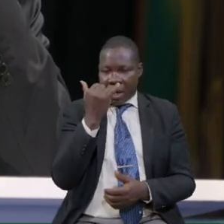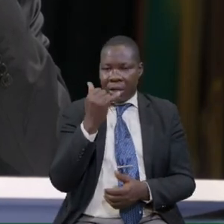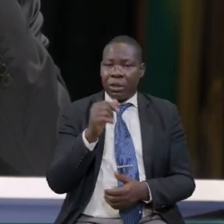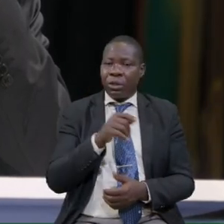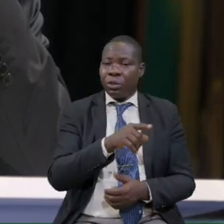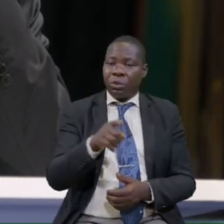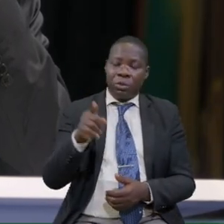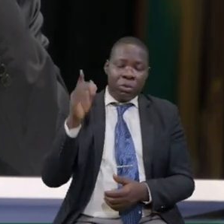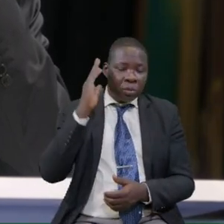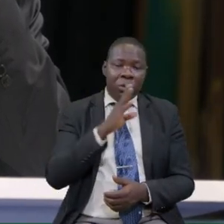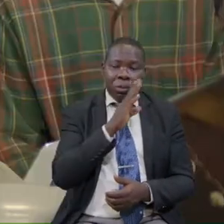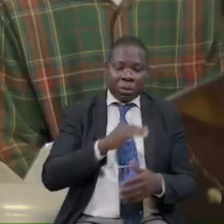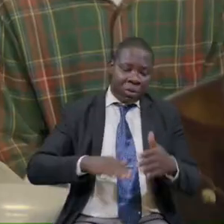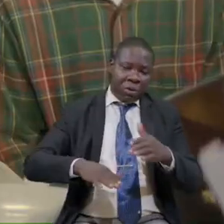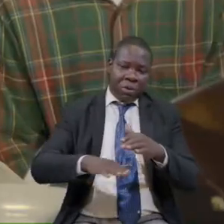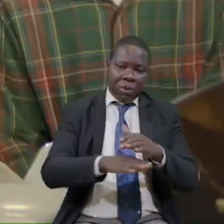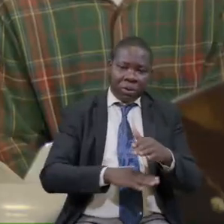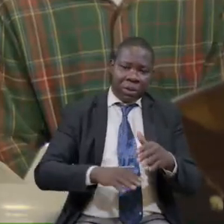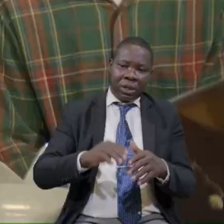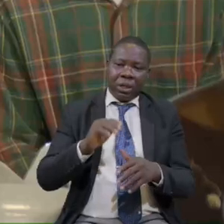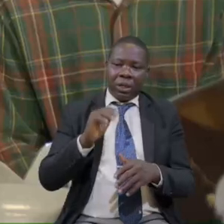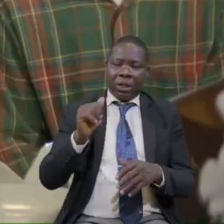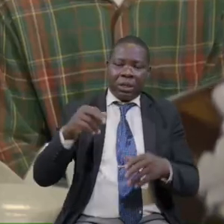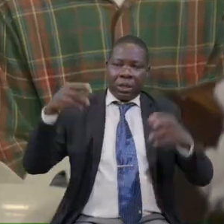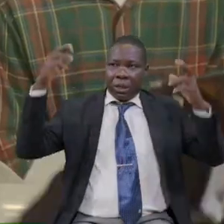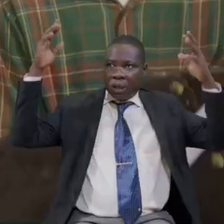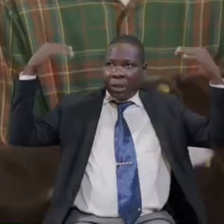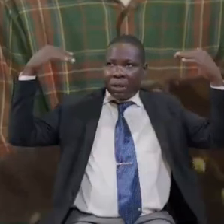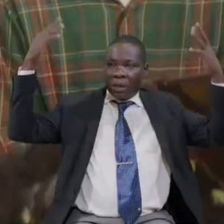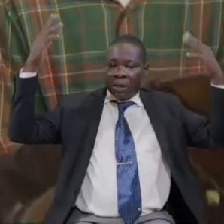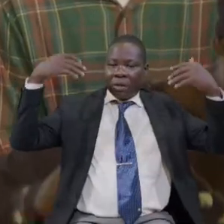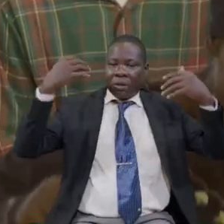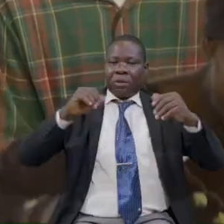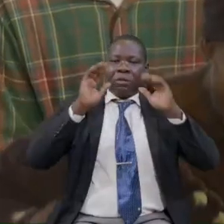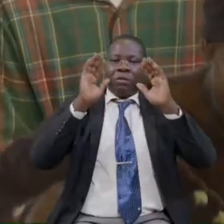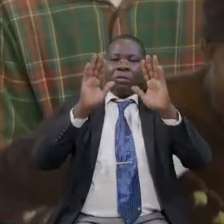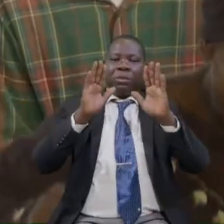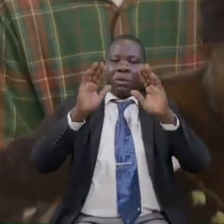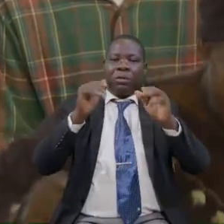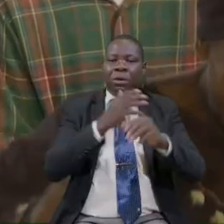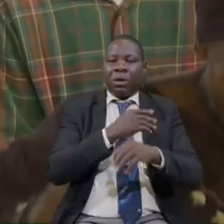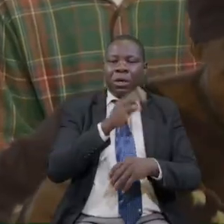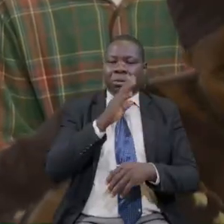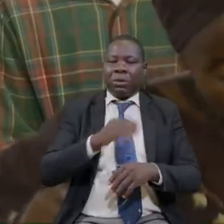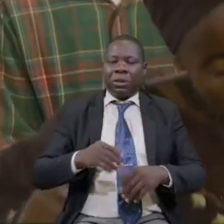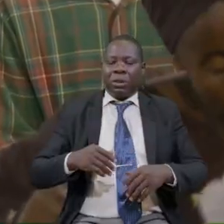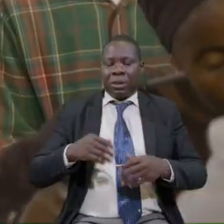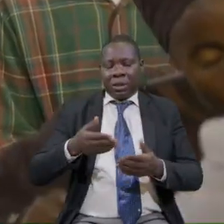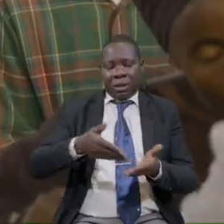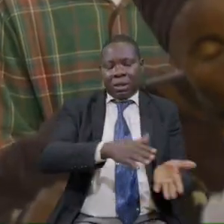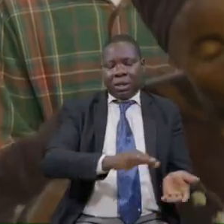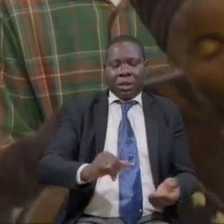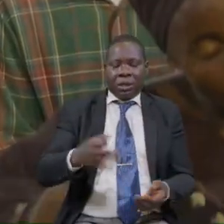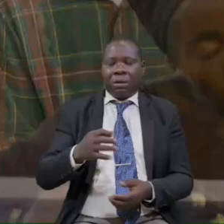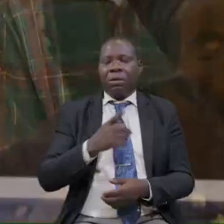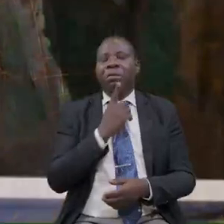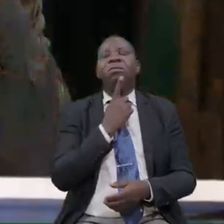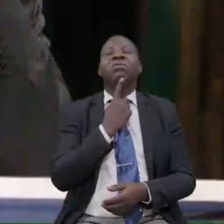Vous ne devez en aucune raison d'être sous la pluie de miracles